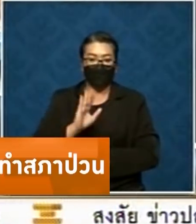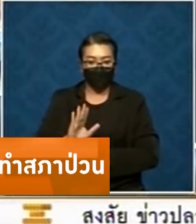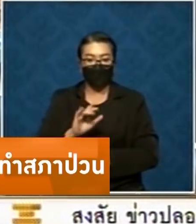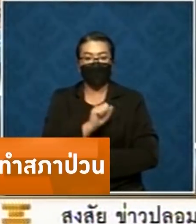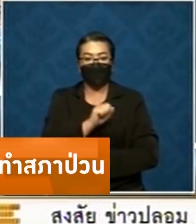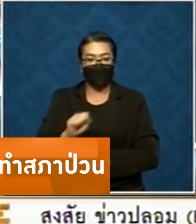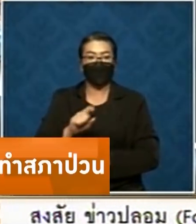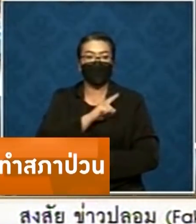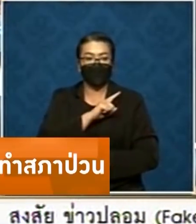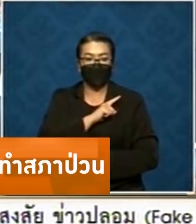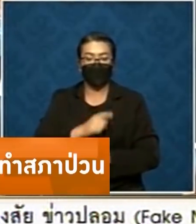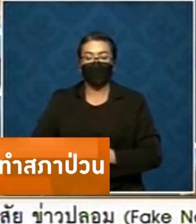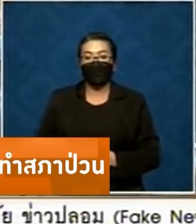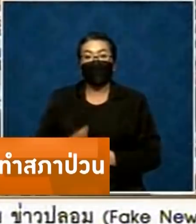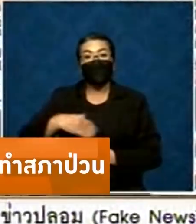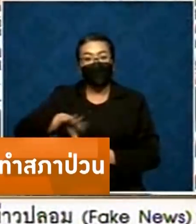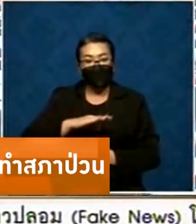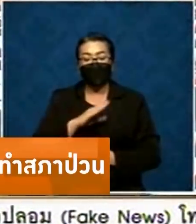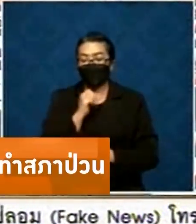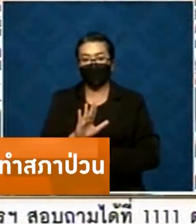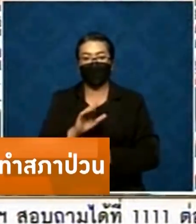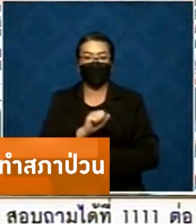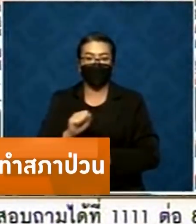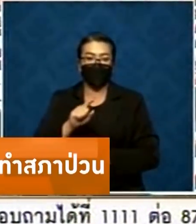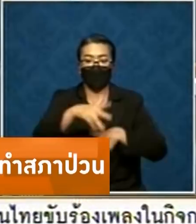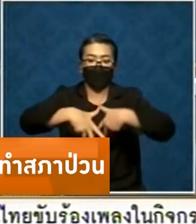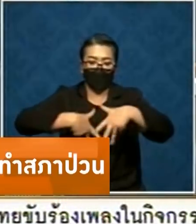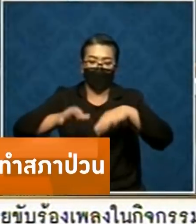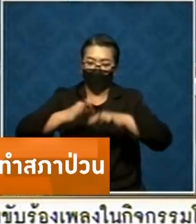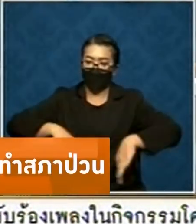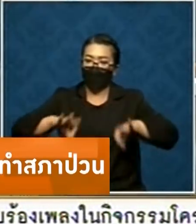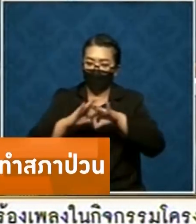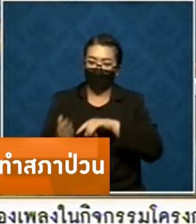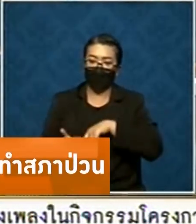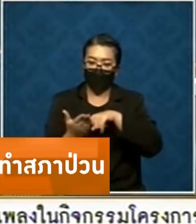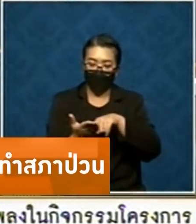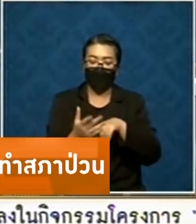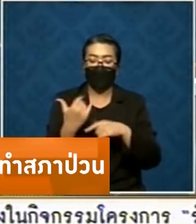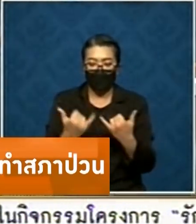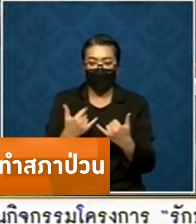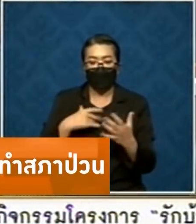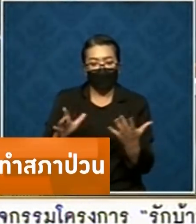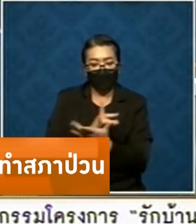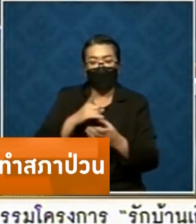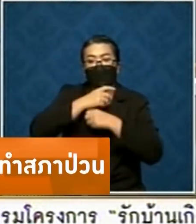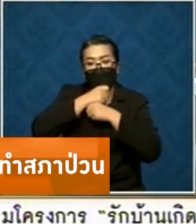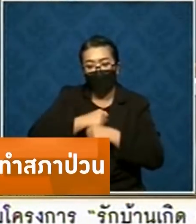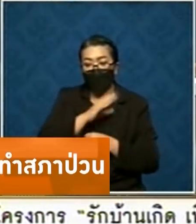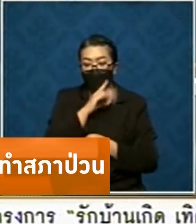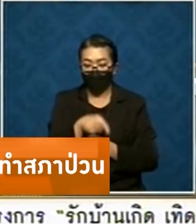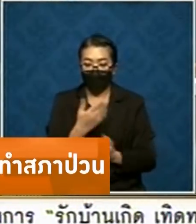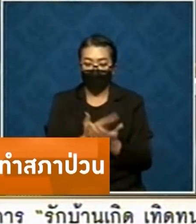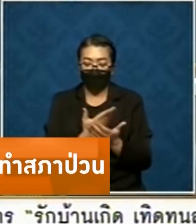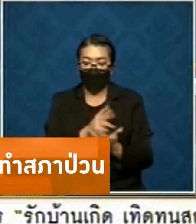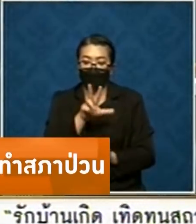หรือไม่รุกรานนะครับสถานการณ์ตอนนี้ถือว่าเป็นสถานการณ์มาอีกเช่นเดียวกันนะครับแต่ก่อนการร่วมสภาจำเลยคือรัฐบาลแต่